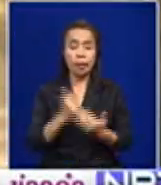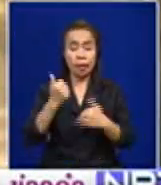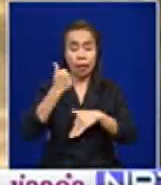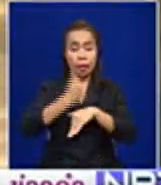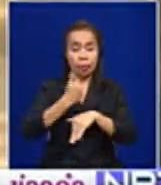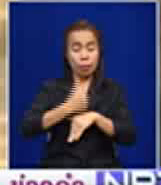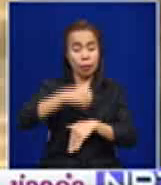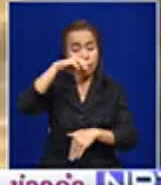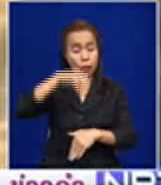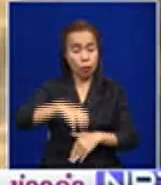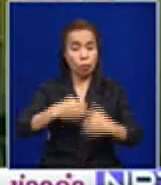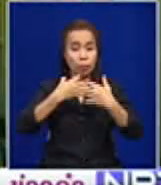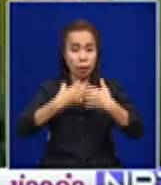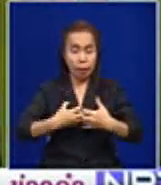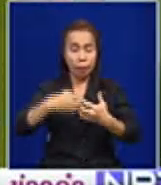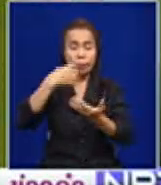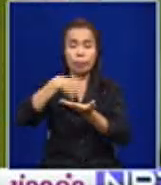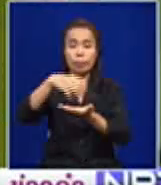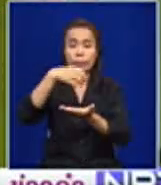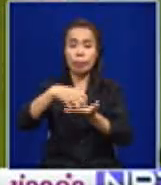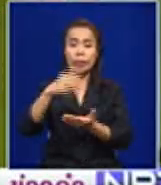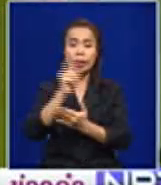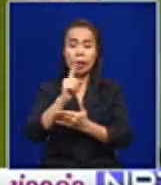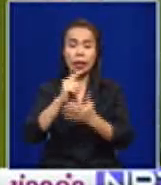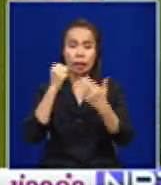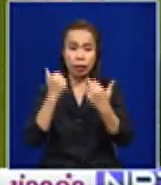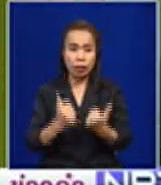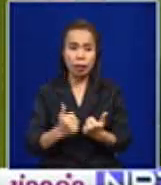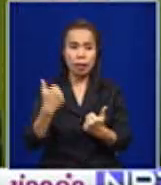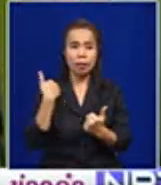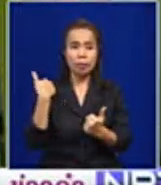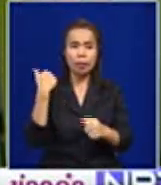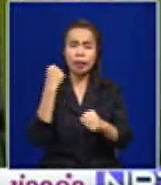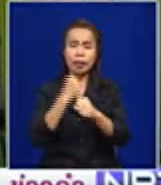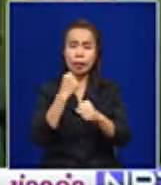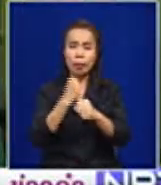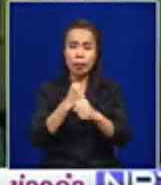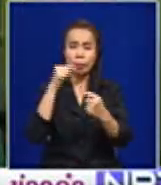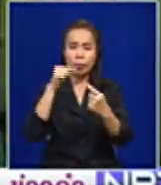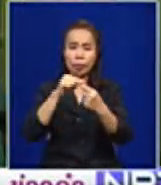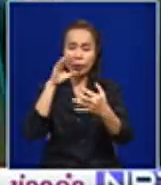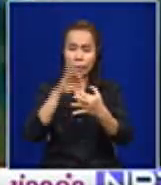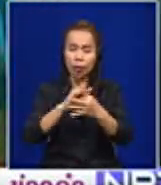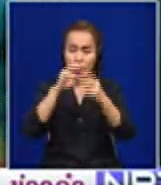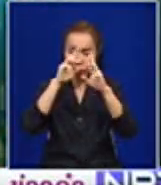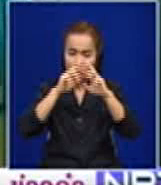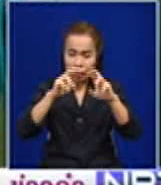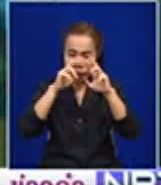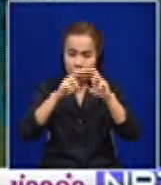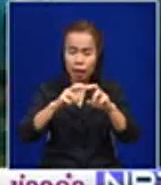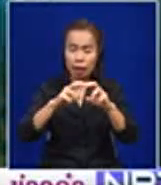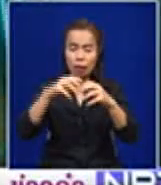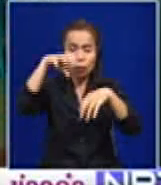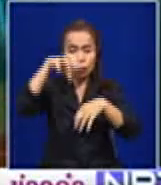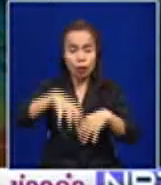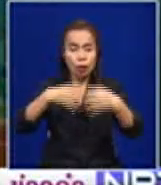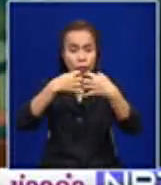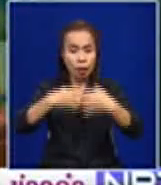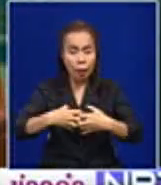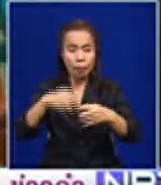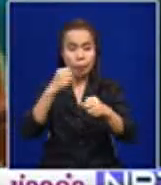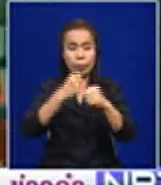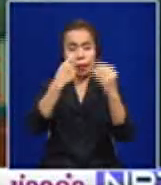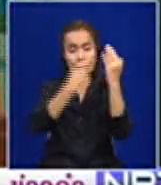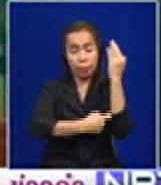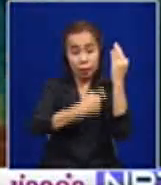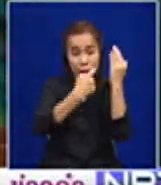งานอุตสาหกรรมกล่าวว่ากรมโรงงานอุตสาหกรรมนั้นได้ตั้งทีมเพื่อติดตามเรื่งรัดและคำปรึกษาแนะนำโรงงานอุตสาหกรรมที่ใช้ยางพาราเป็น